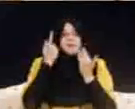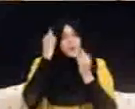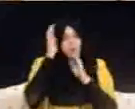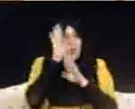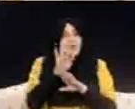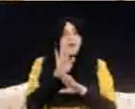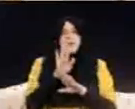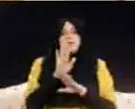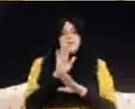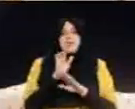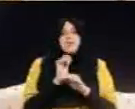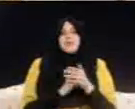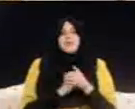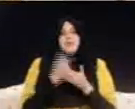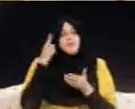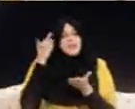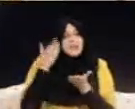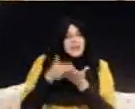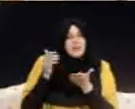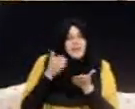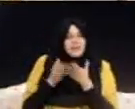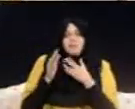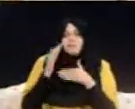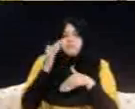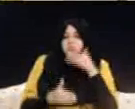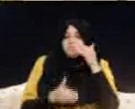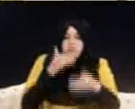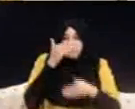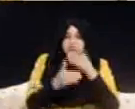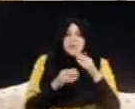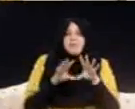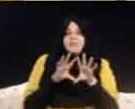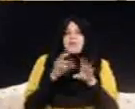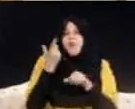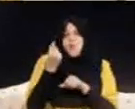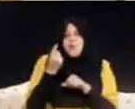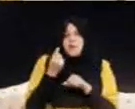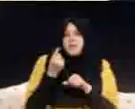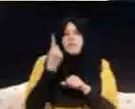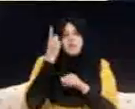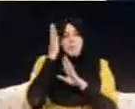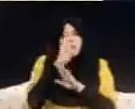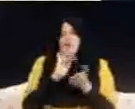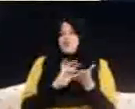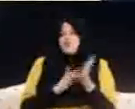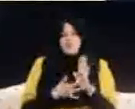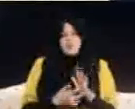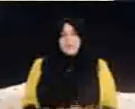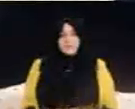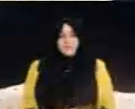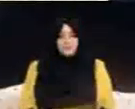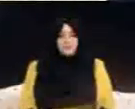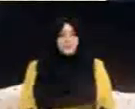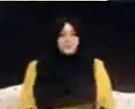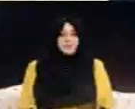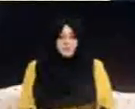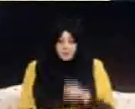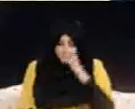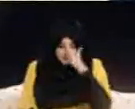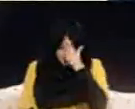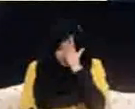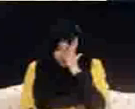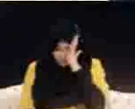يحفظكم ويذل العقبات أمامكم ويحفظ الجميع من كل سوء. آمين، بارك الله فيك. معنا